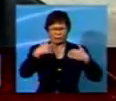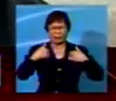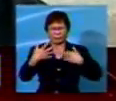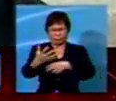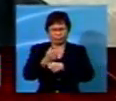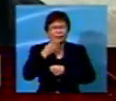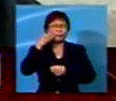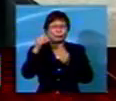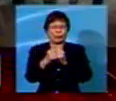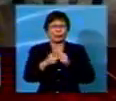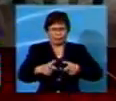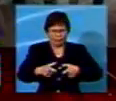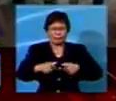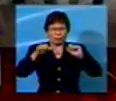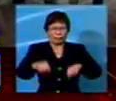and